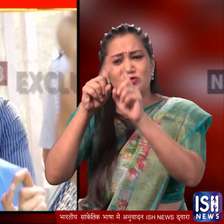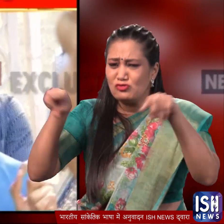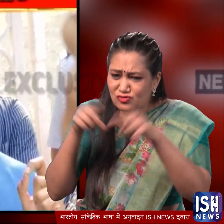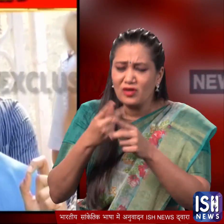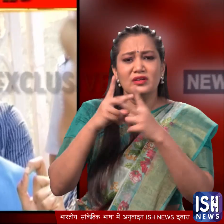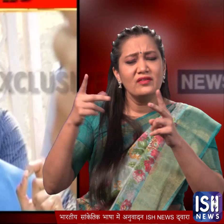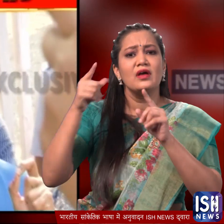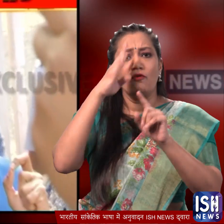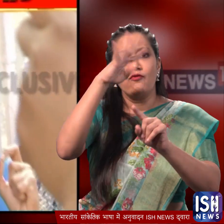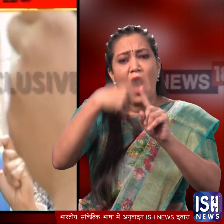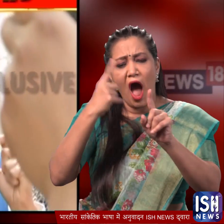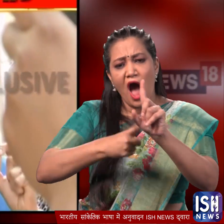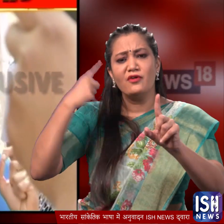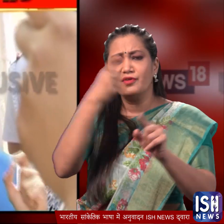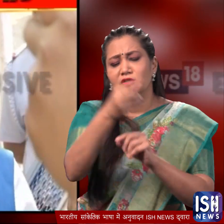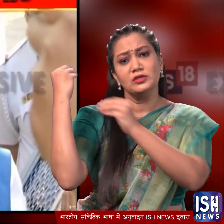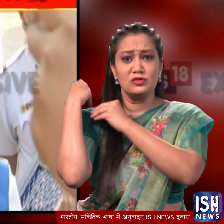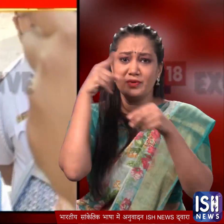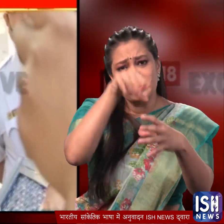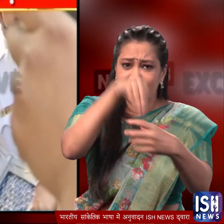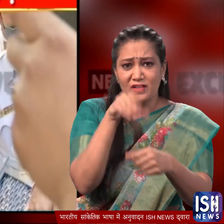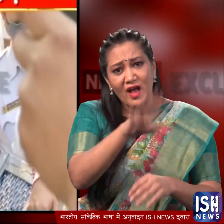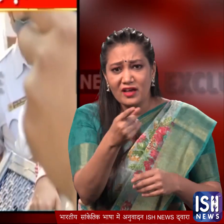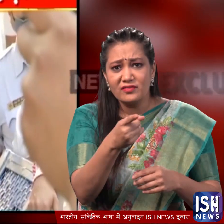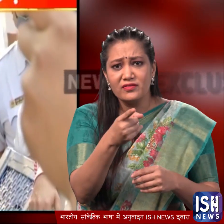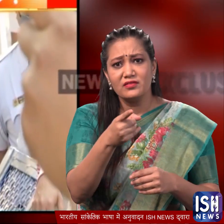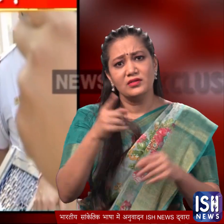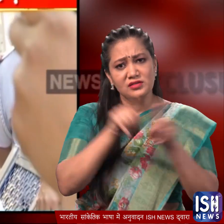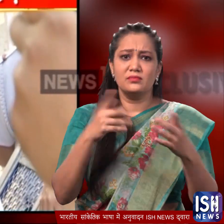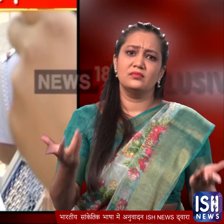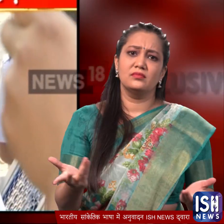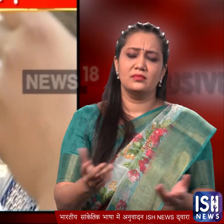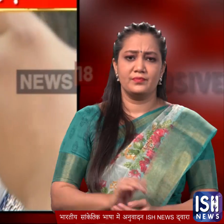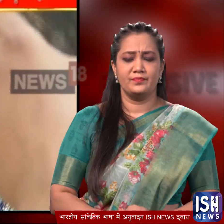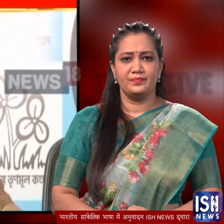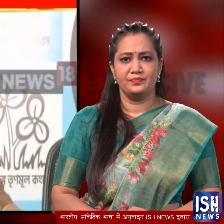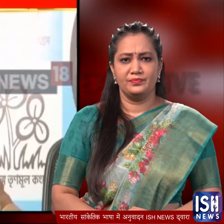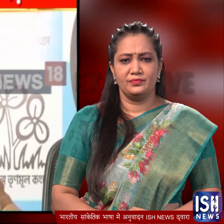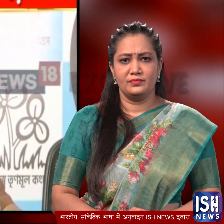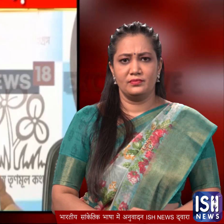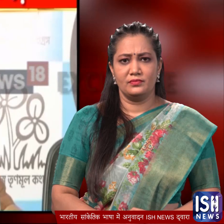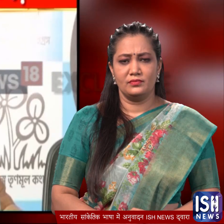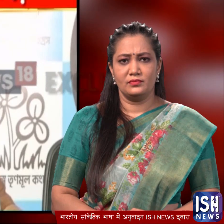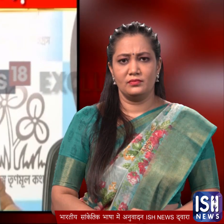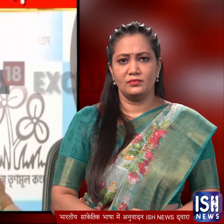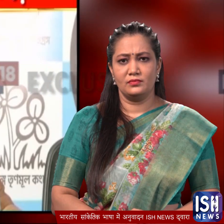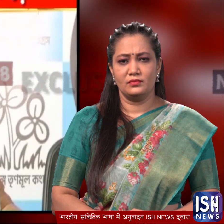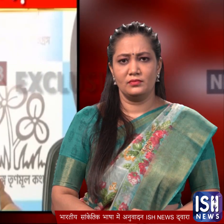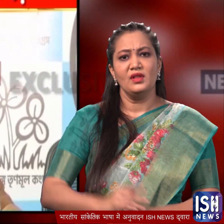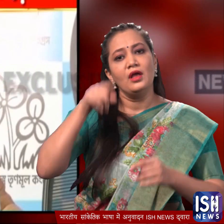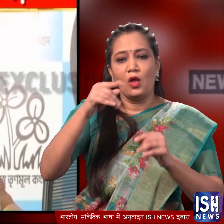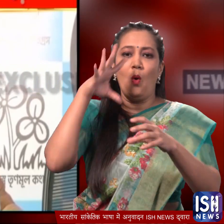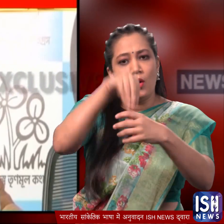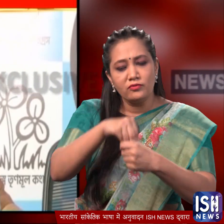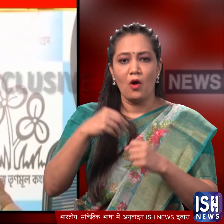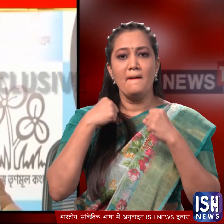गलत हो रहा था तो उसकी जिम्मेदारी 4.5 साल बाद इस्तीफा देने वालों की भी है। They remained in the party,